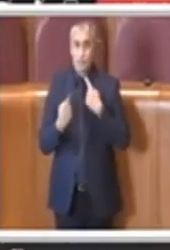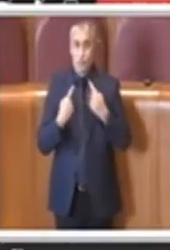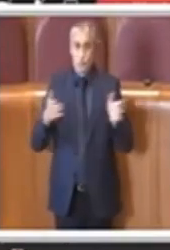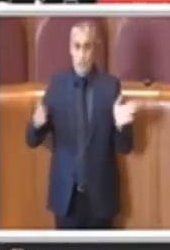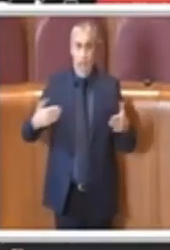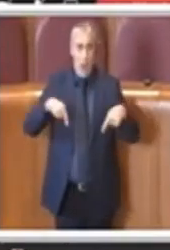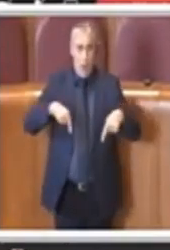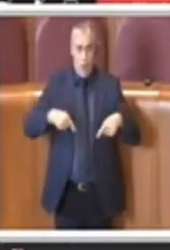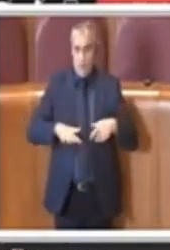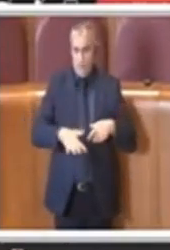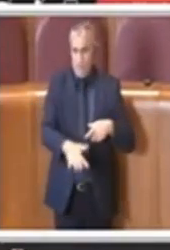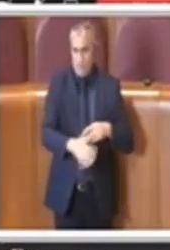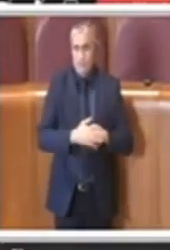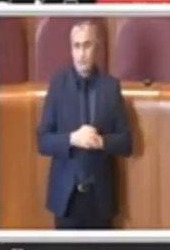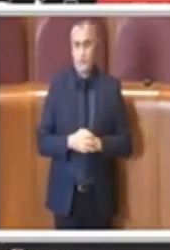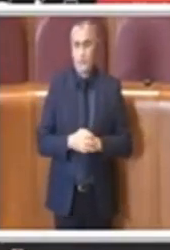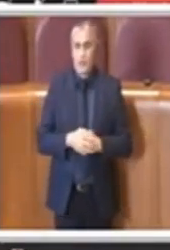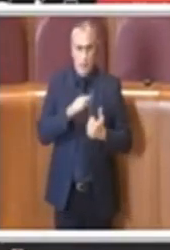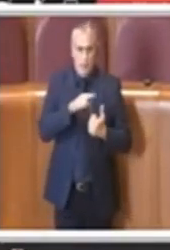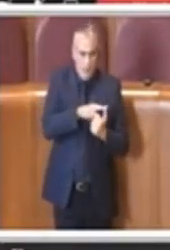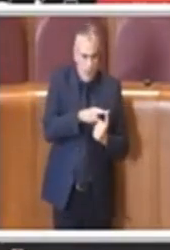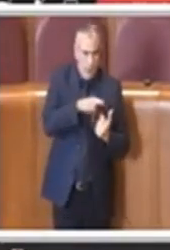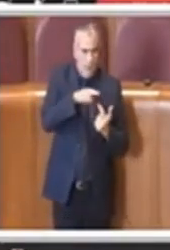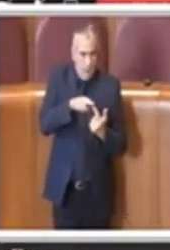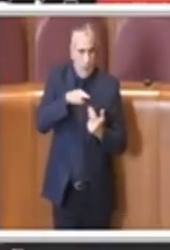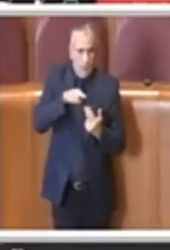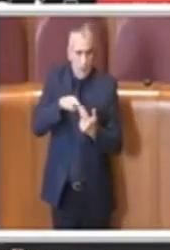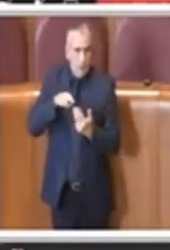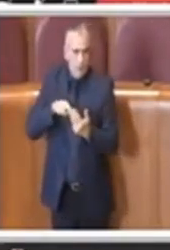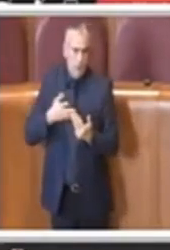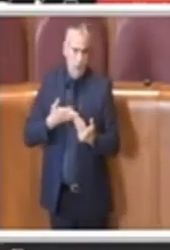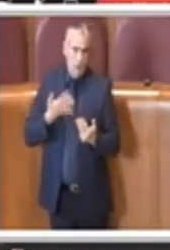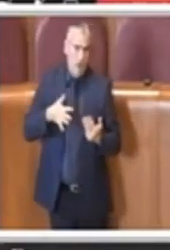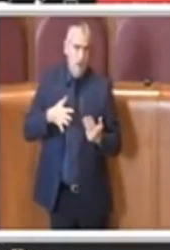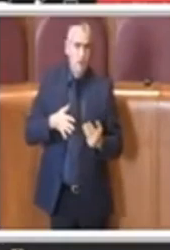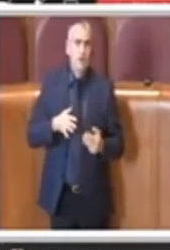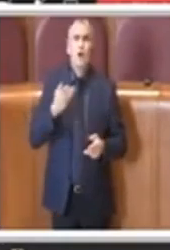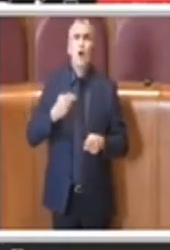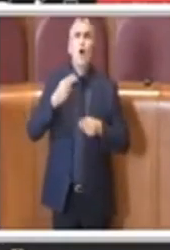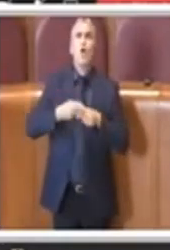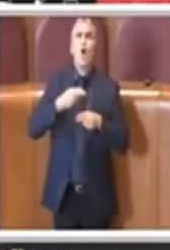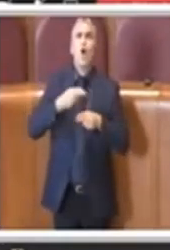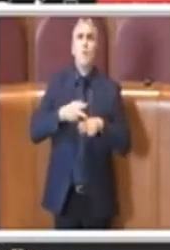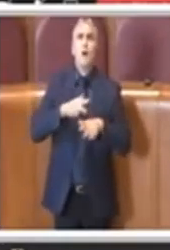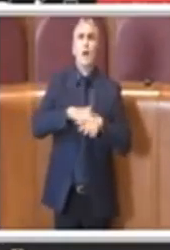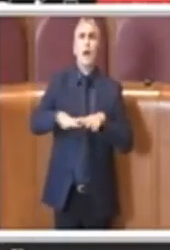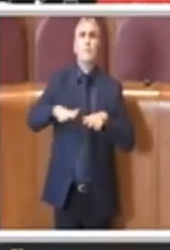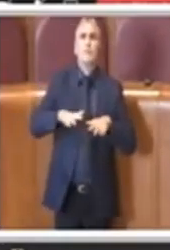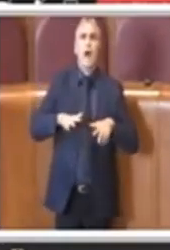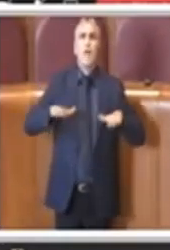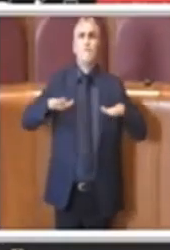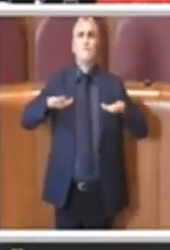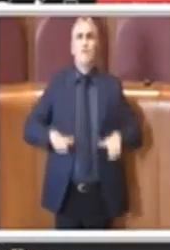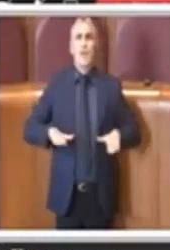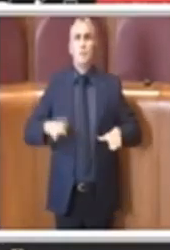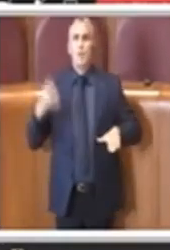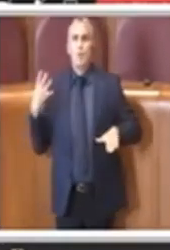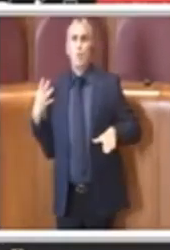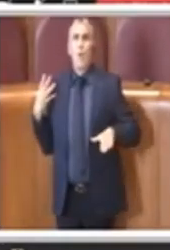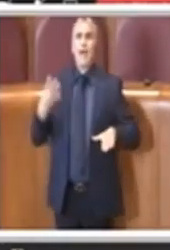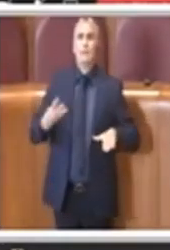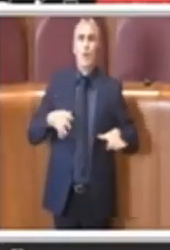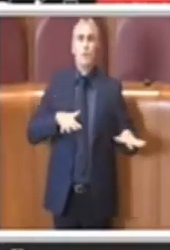questo, ecco, per dare giusto peso alle cose. Non si può dire che Roma Capitale è stata inerme, è stata ferma per 4 anni e